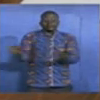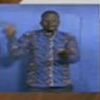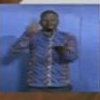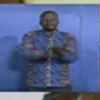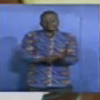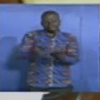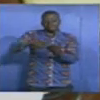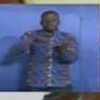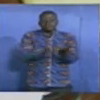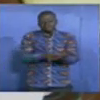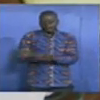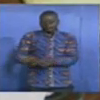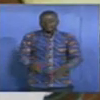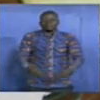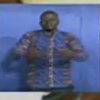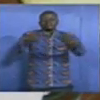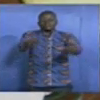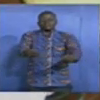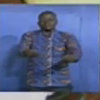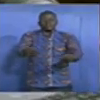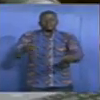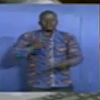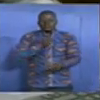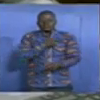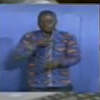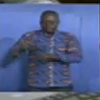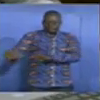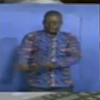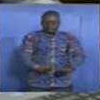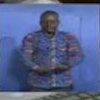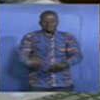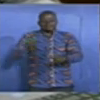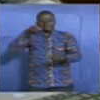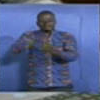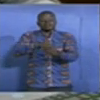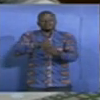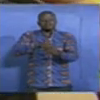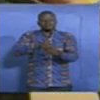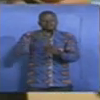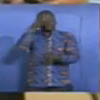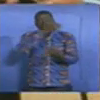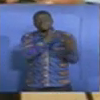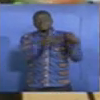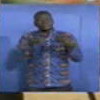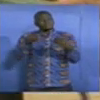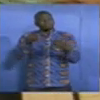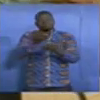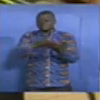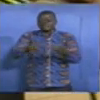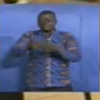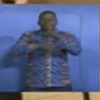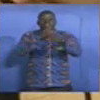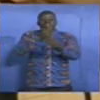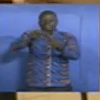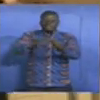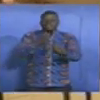des propositions. Notre pays est engagé dans ce processus-là depuis bientôt quelques années. Et chaque année qui passe,